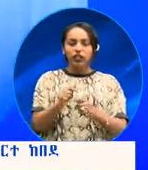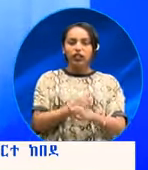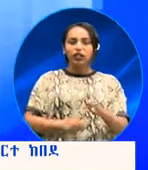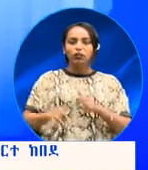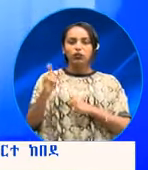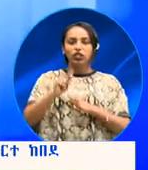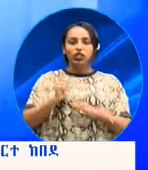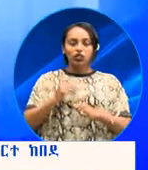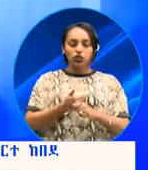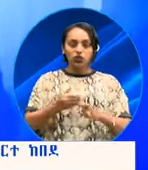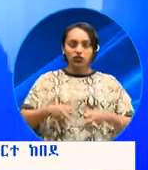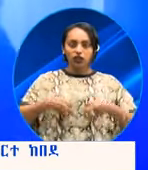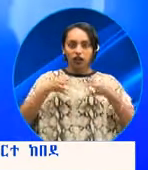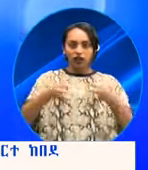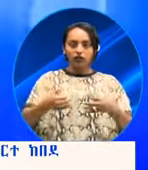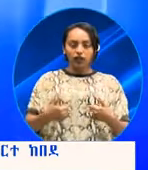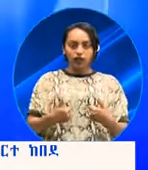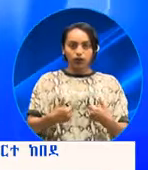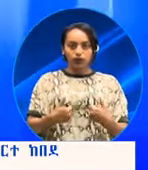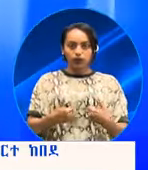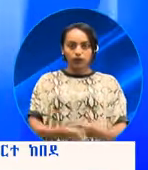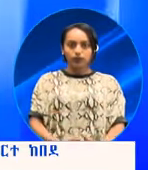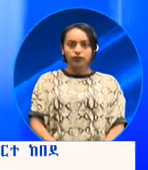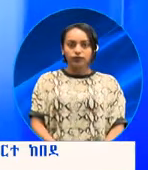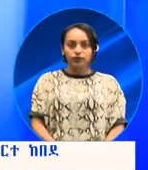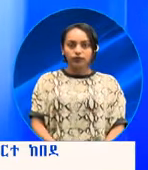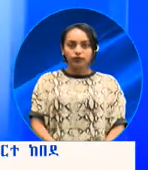ቀዳሚው ዜናችን አልፋለሁ።